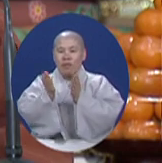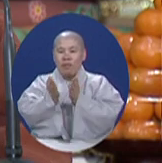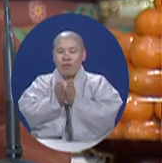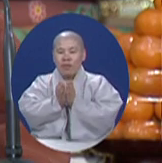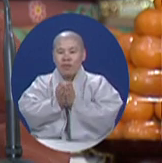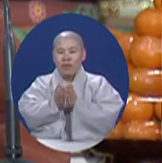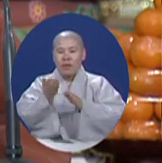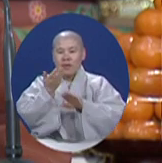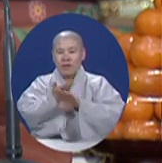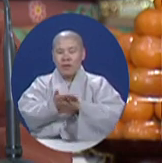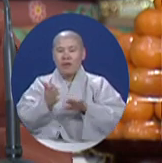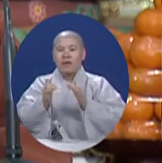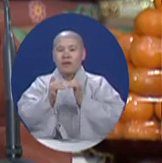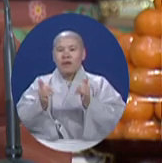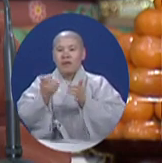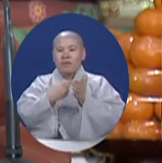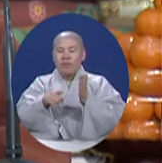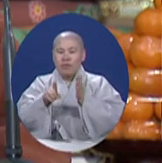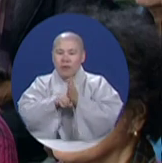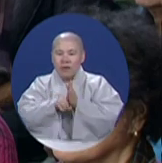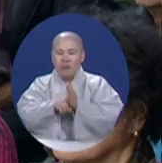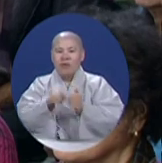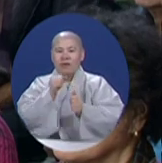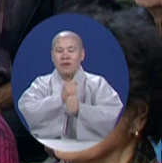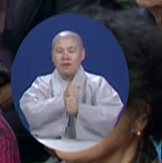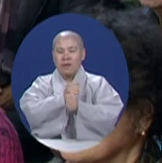전부가 대중을 위해서 하는 것입니다.